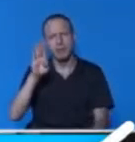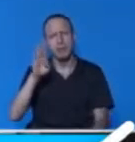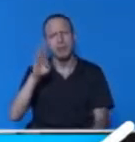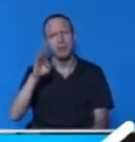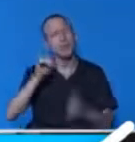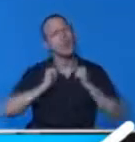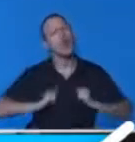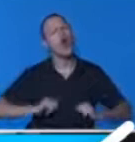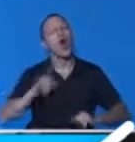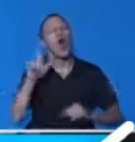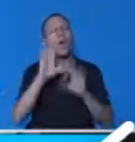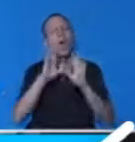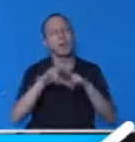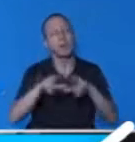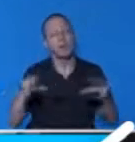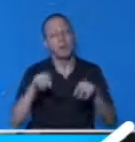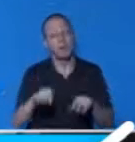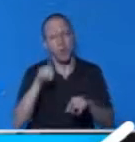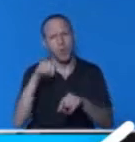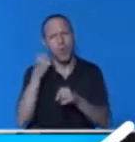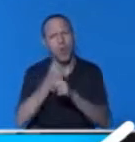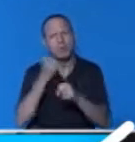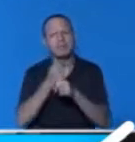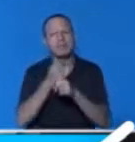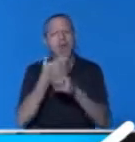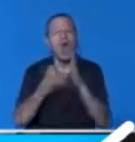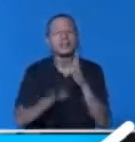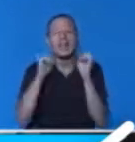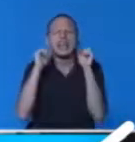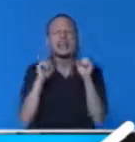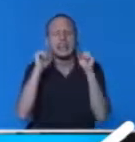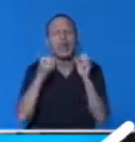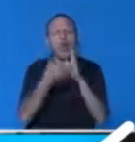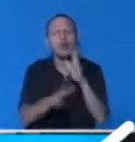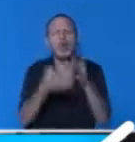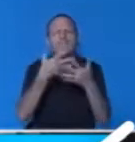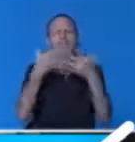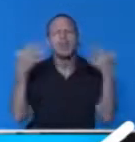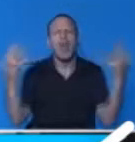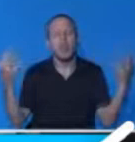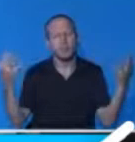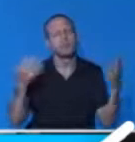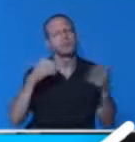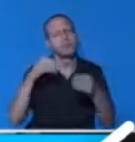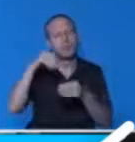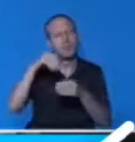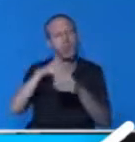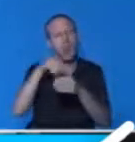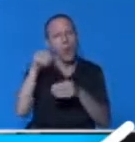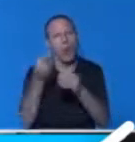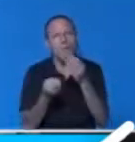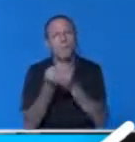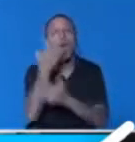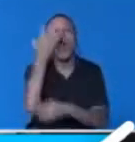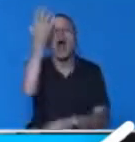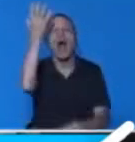זה נוח לו מאוד המצב הזה, זה מייצר חוסר יציבות, חוסר ודאות, שבתוכו הוא פורח.